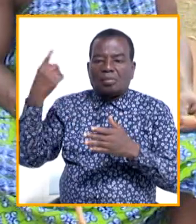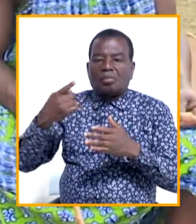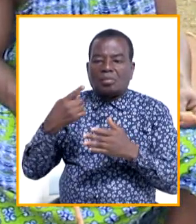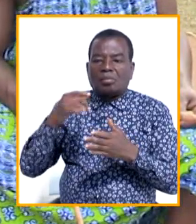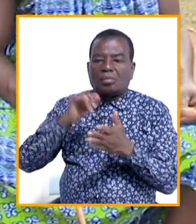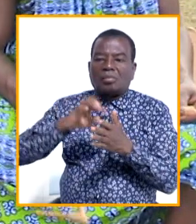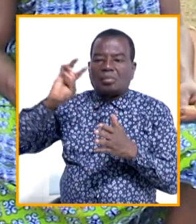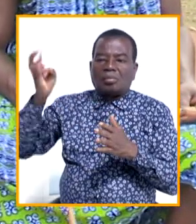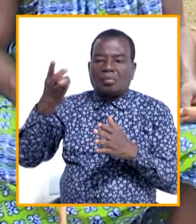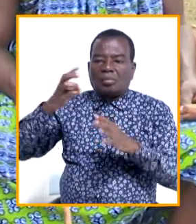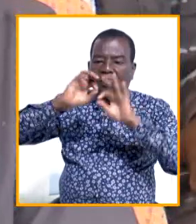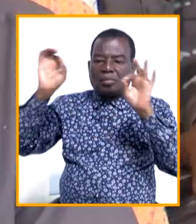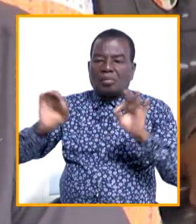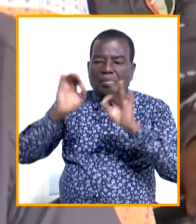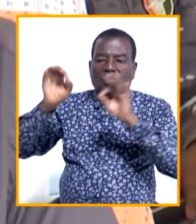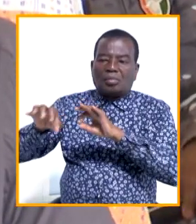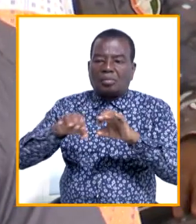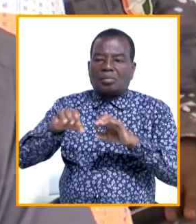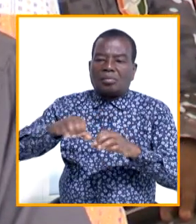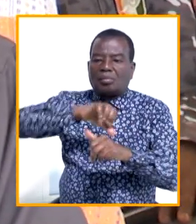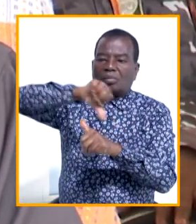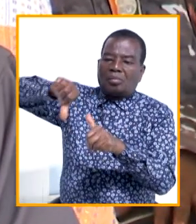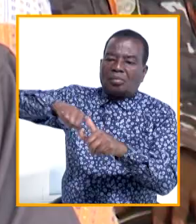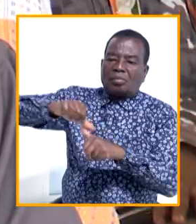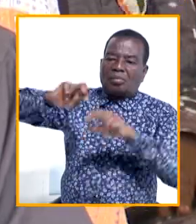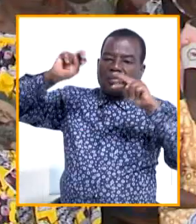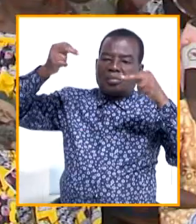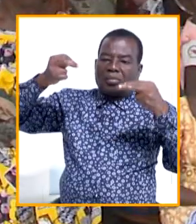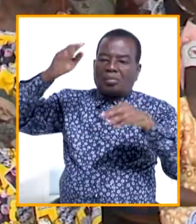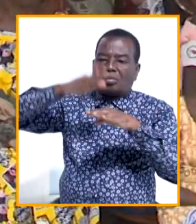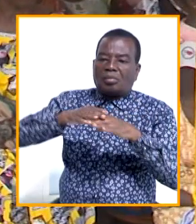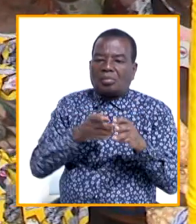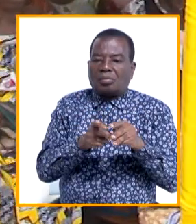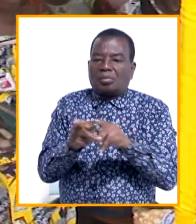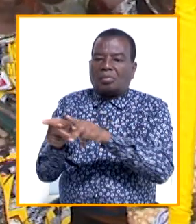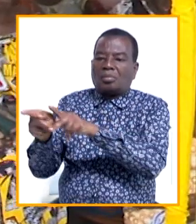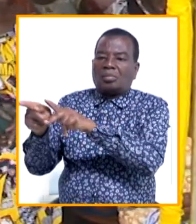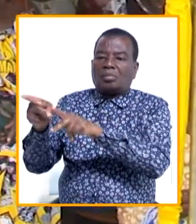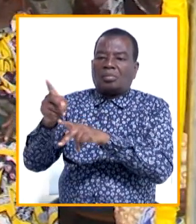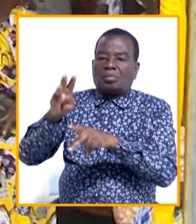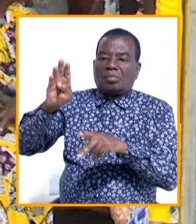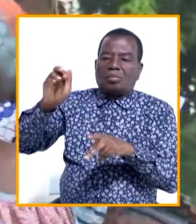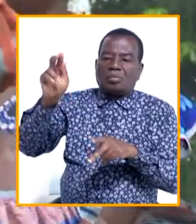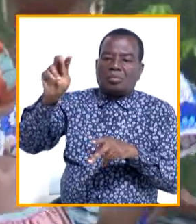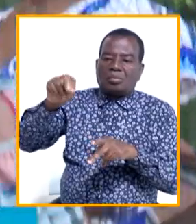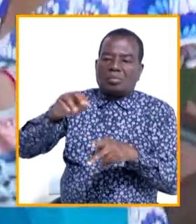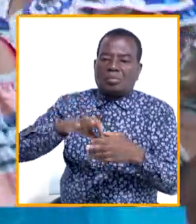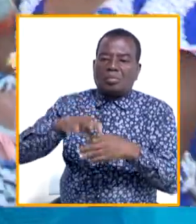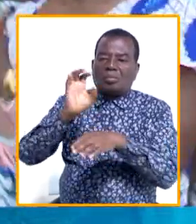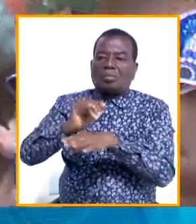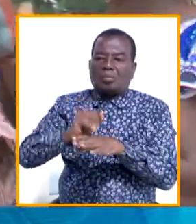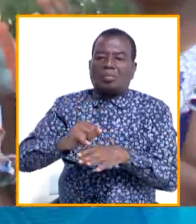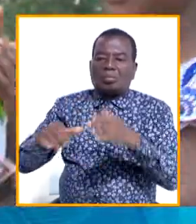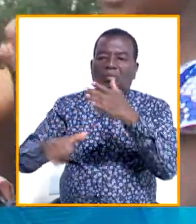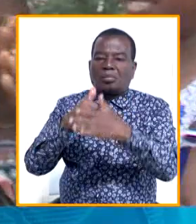cette 6e édition s'est tenue autour du thème sur les traces des Bron de la Côte d'Ivoire l'événement a